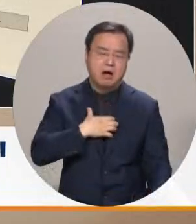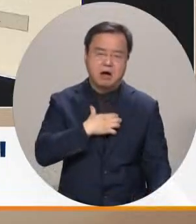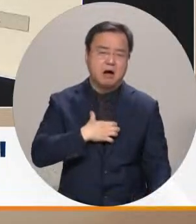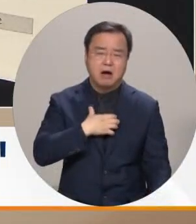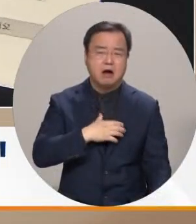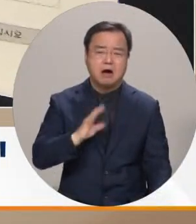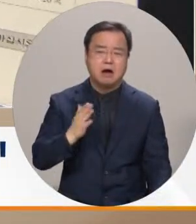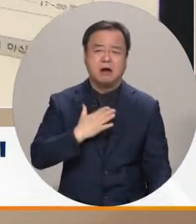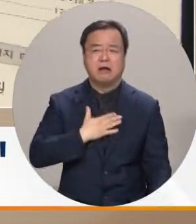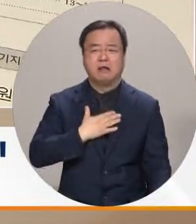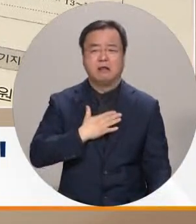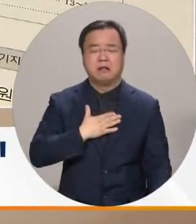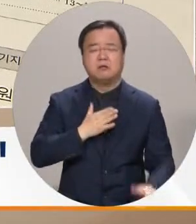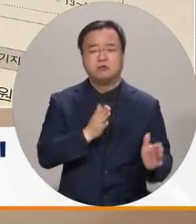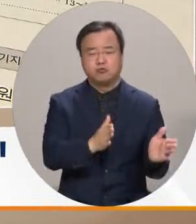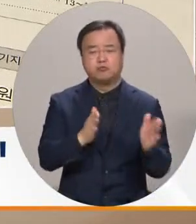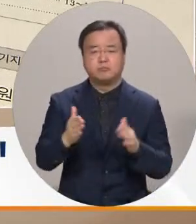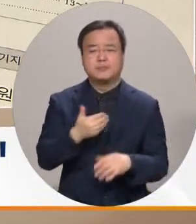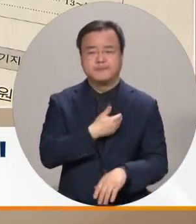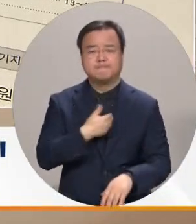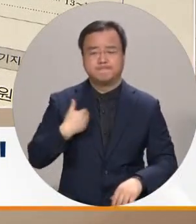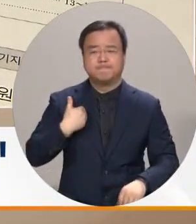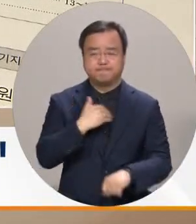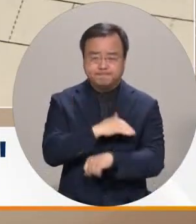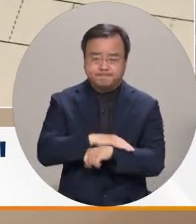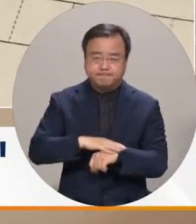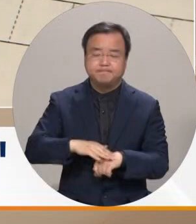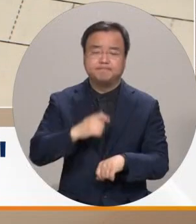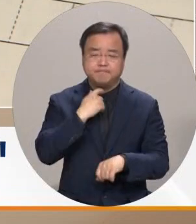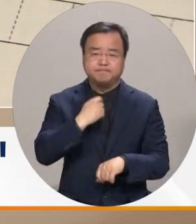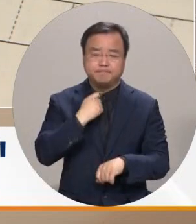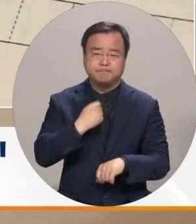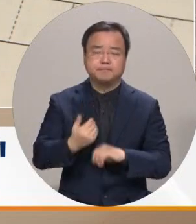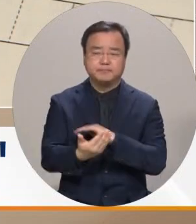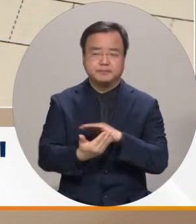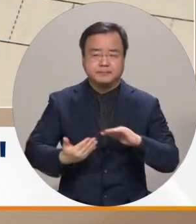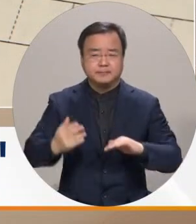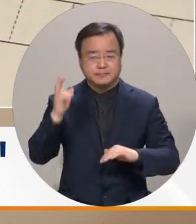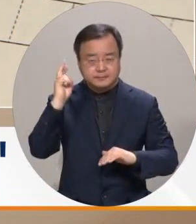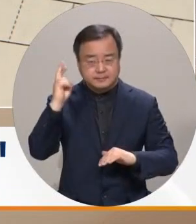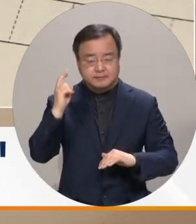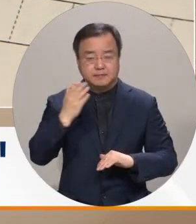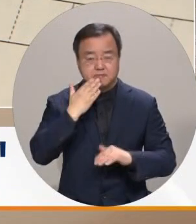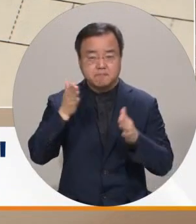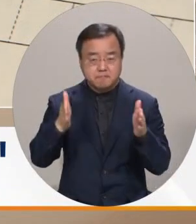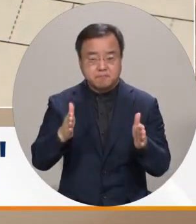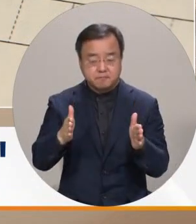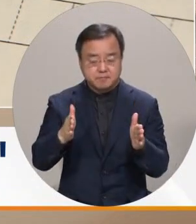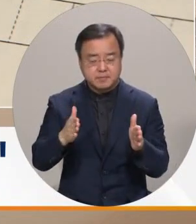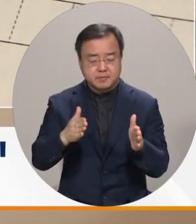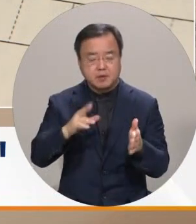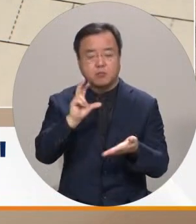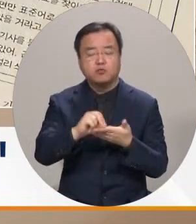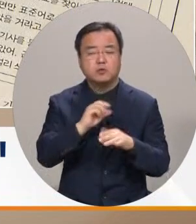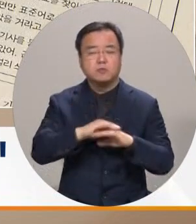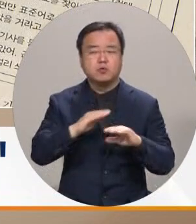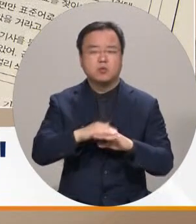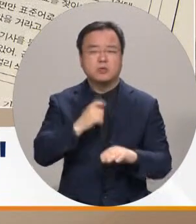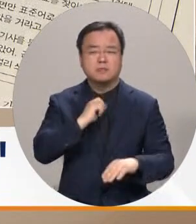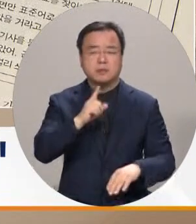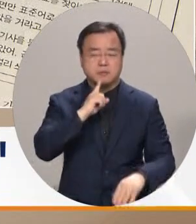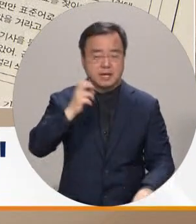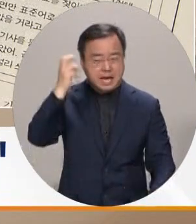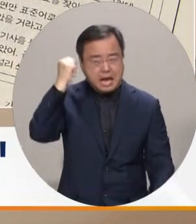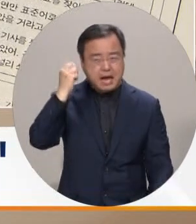그래서 나는 충분히 준비하고 싶어 예측 가능한 범위에서 접근하고 싶어 하는 친구들 그리고 암기하는 것에 대한